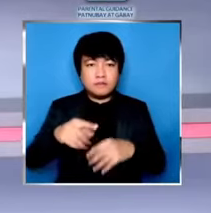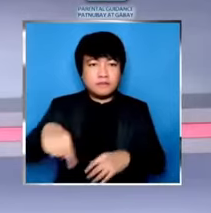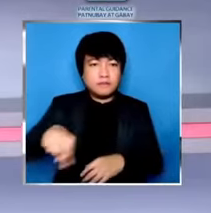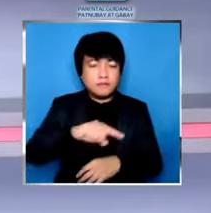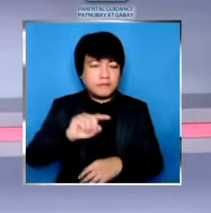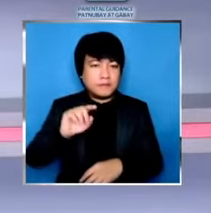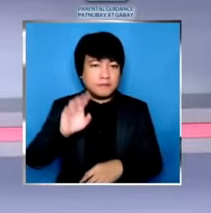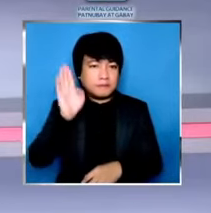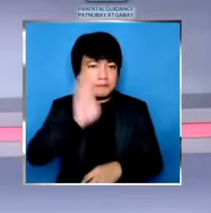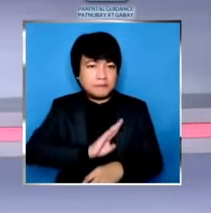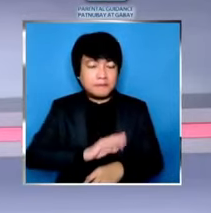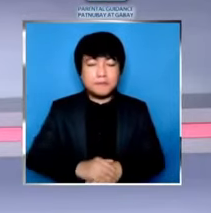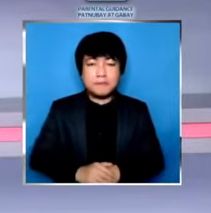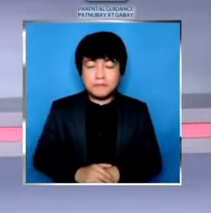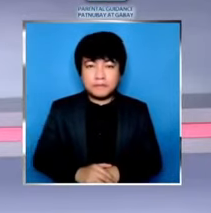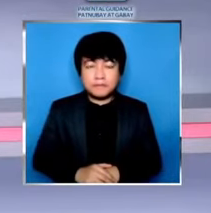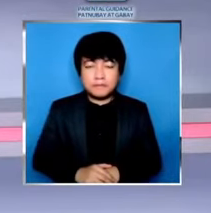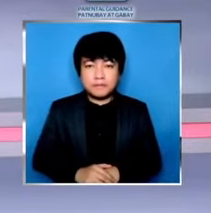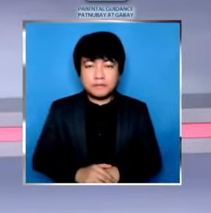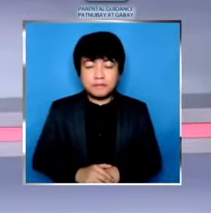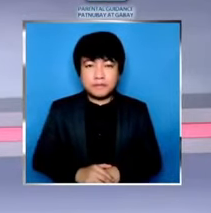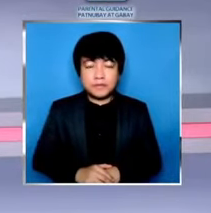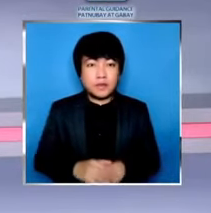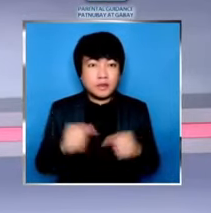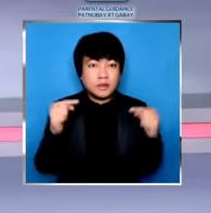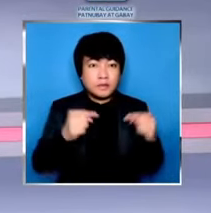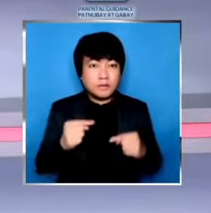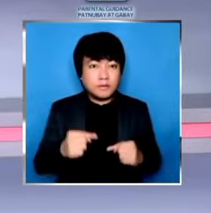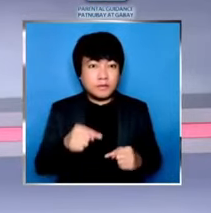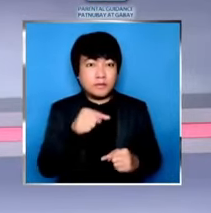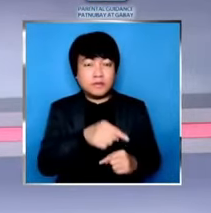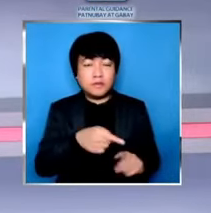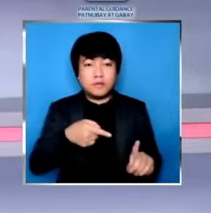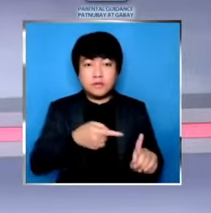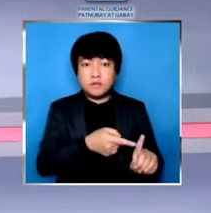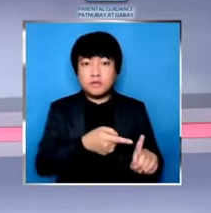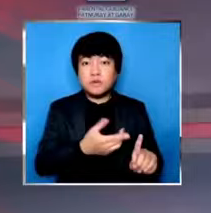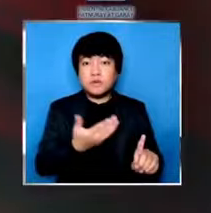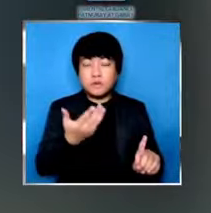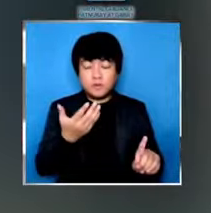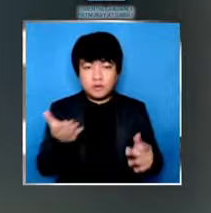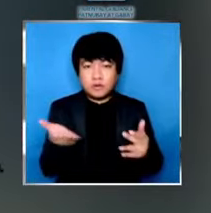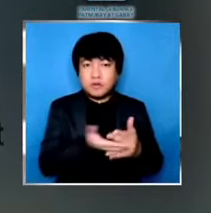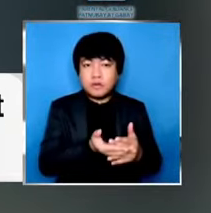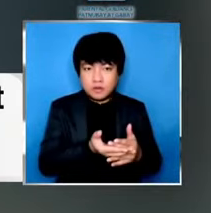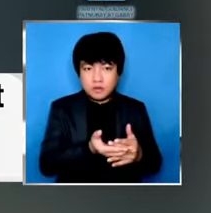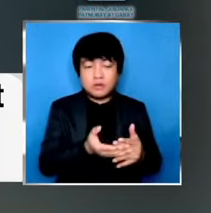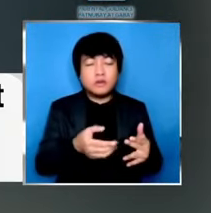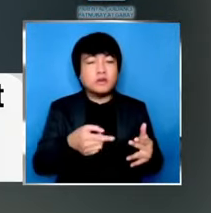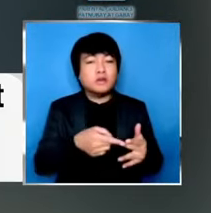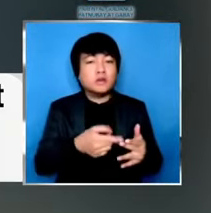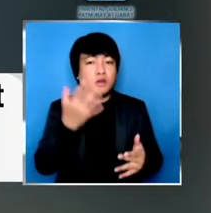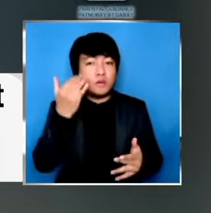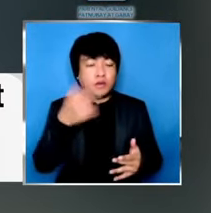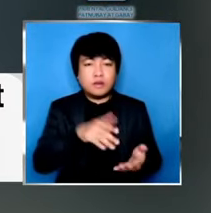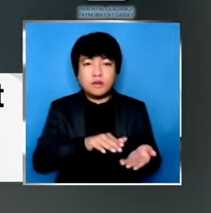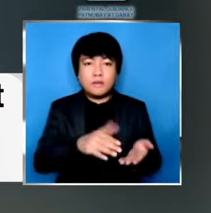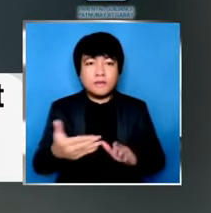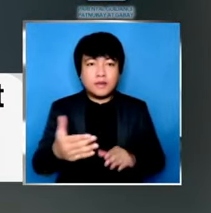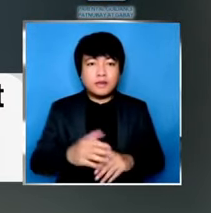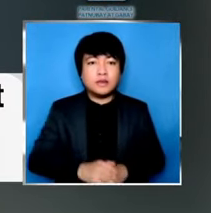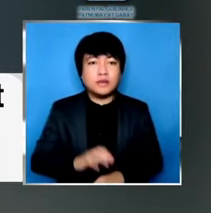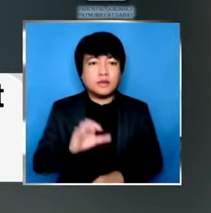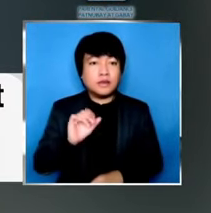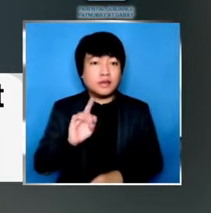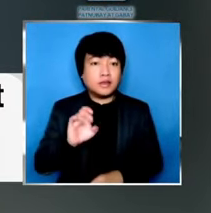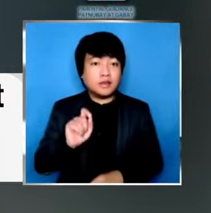Hinatulang guilty sa kasong slight physical injuries ang dalawang kadete ng Philippine Military Academy. Kaugnayan ang pagkamatay ng kapwa kadete na si Darwin Dormitorio